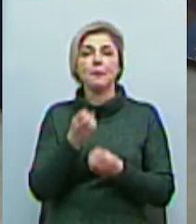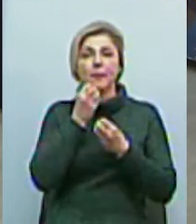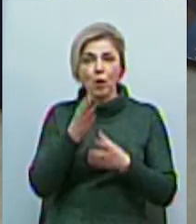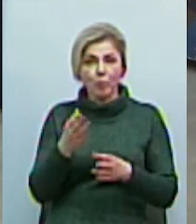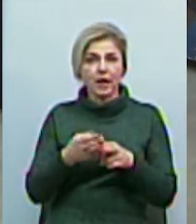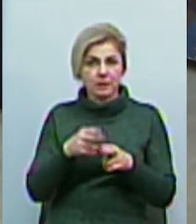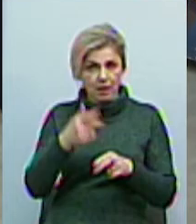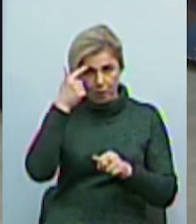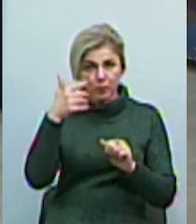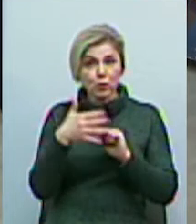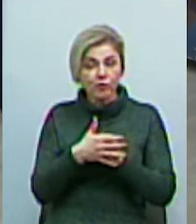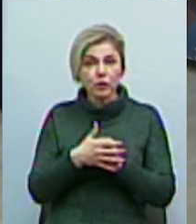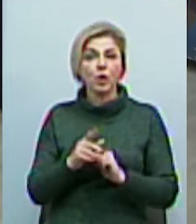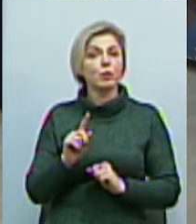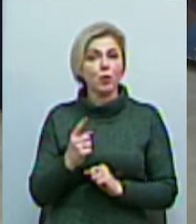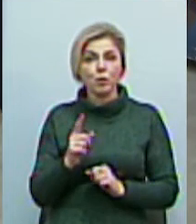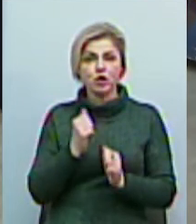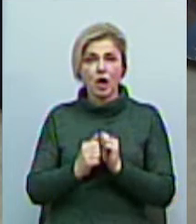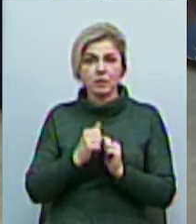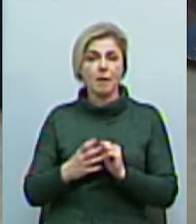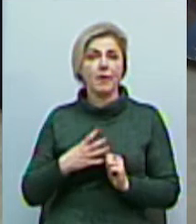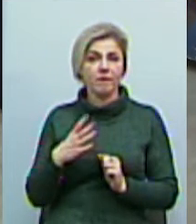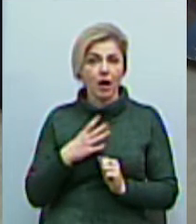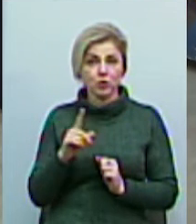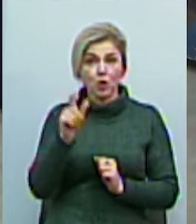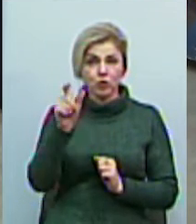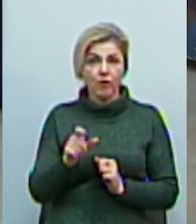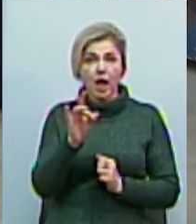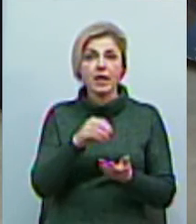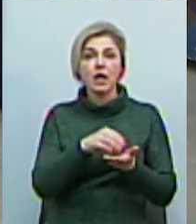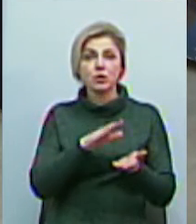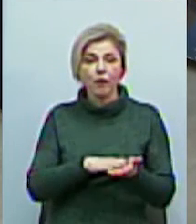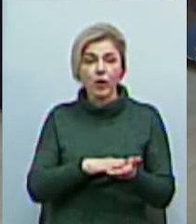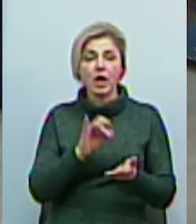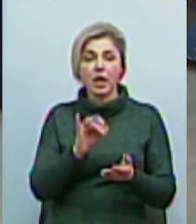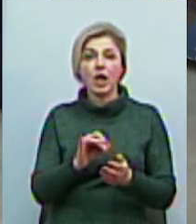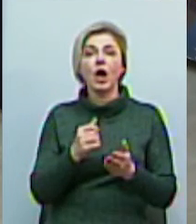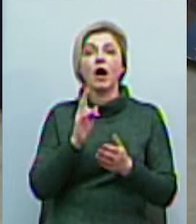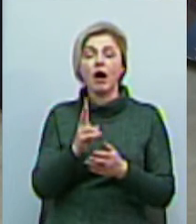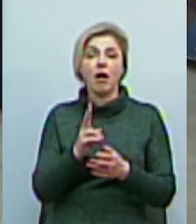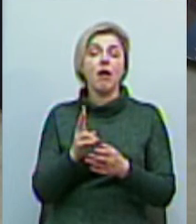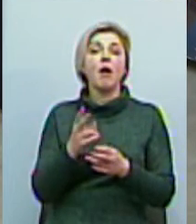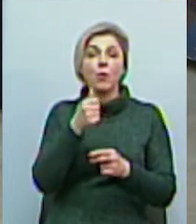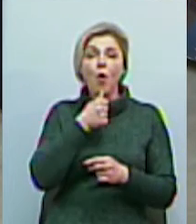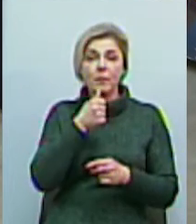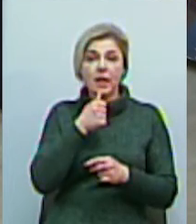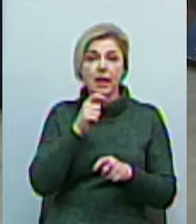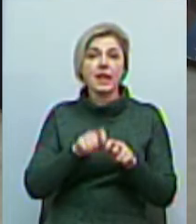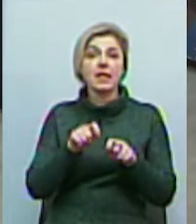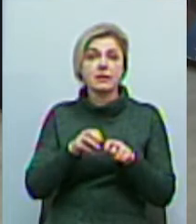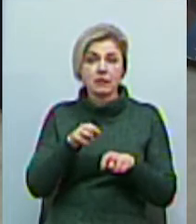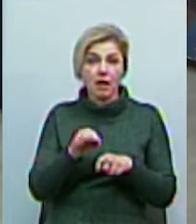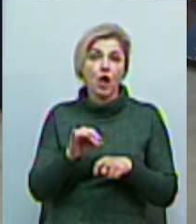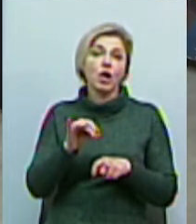це усвідомили, бо часто буває, що особа зареєструвалася до пробного тестування і вважає, що вона зможе